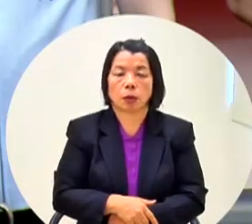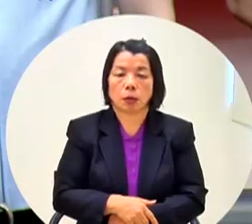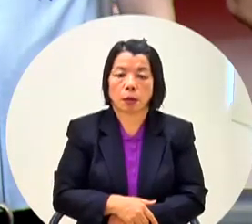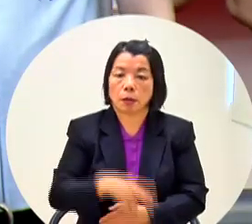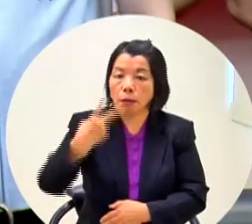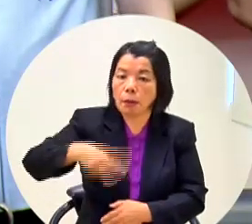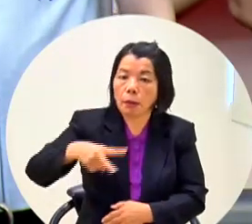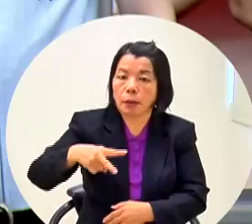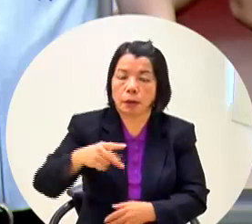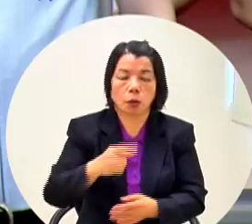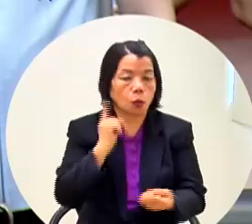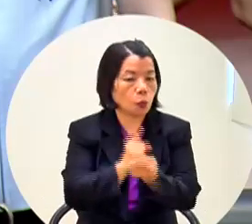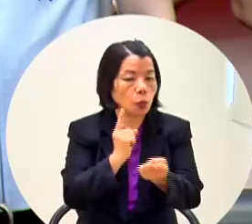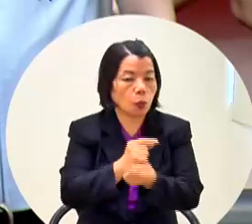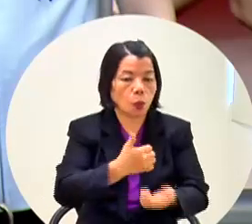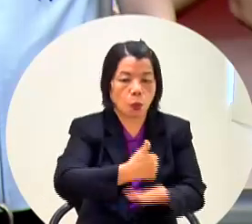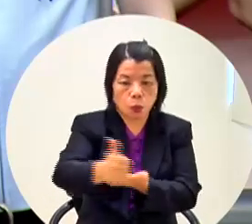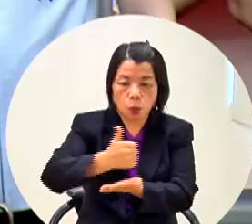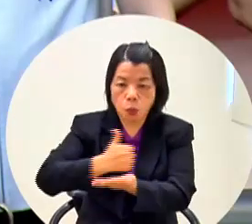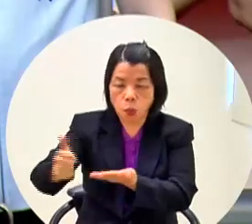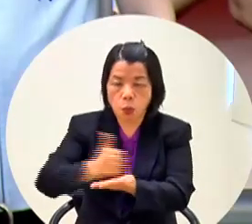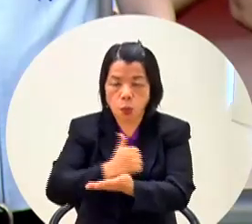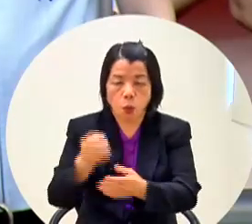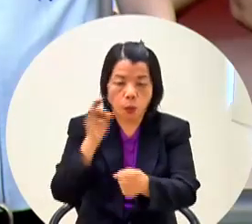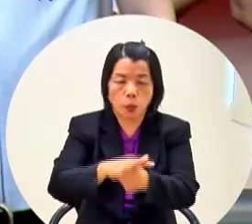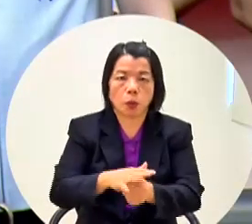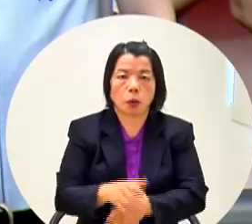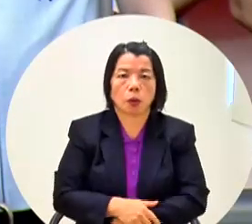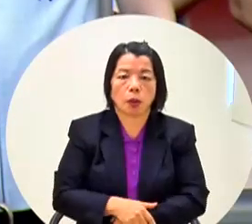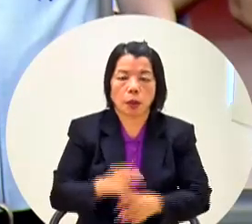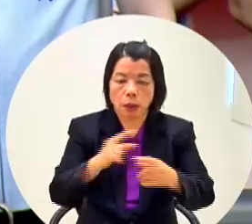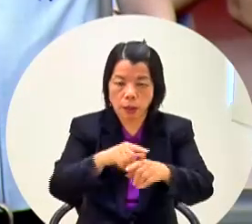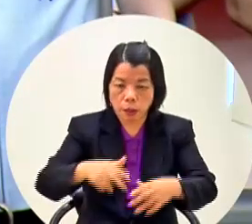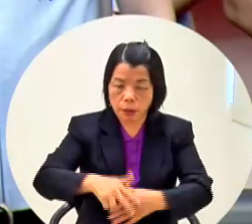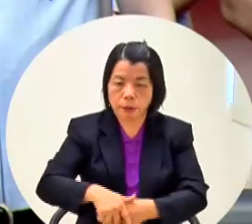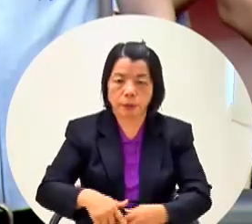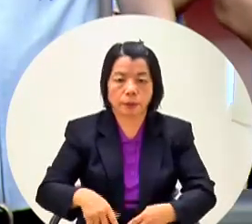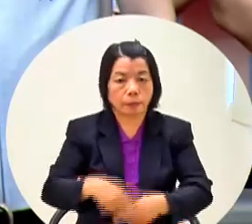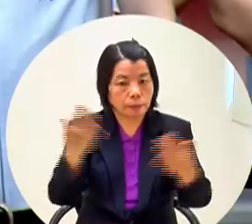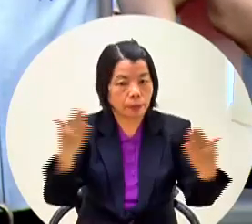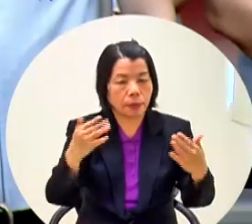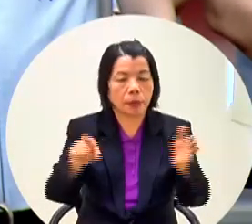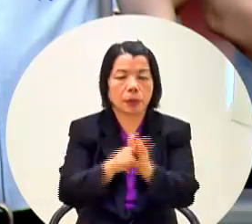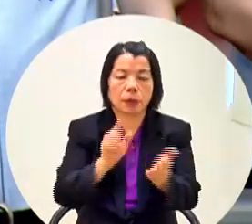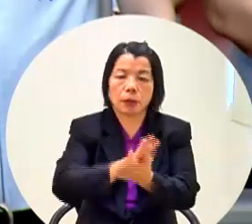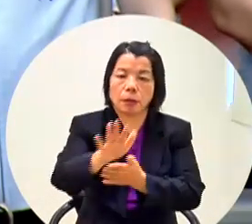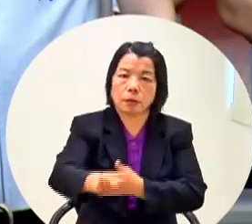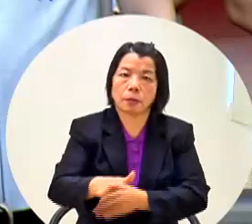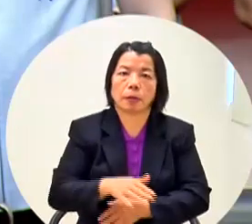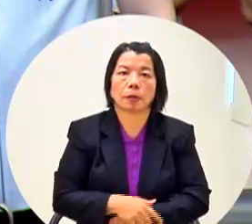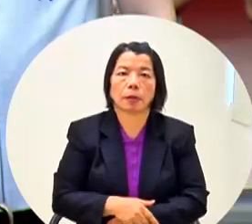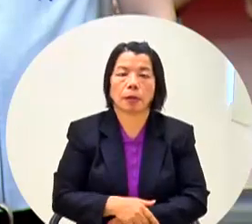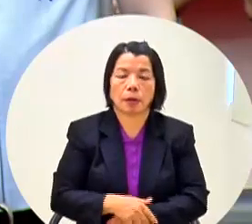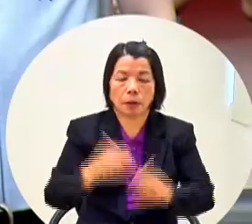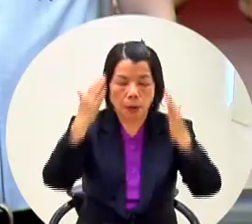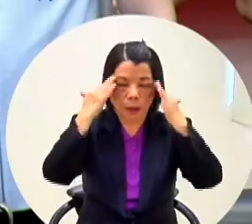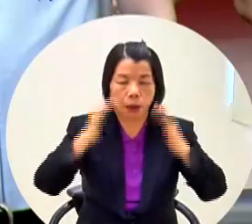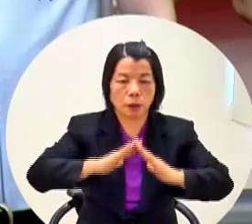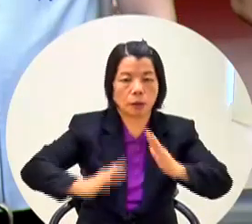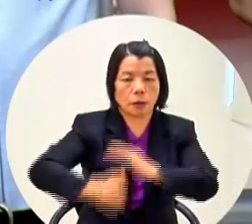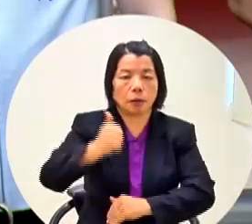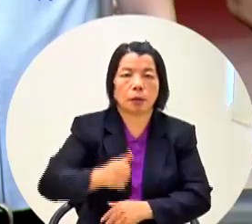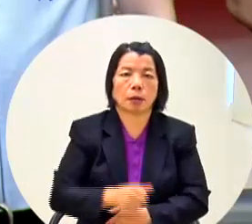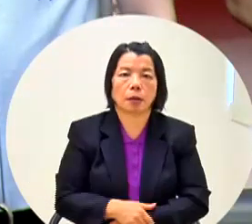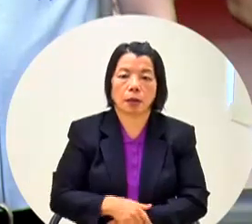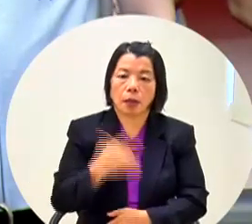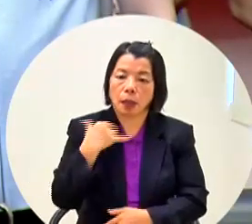销路通路的一个补助以及打通以外，那我们高雄市政府韩市长这边还有什么因应